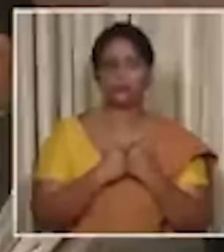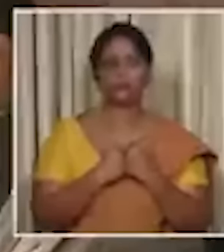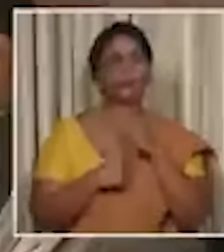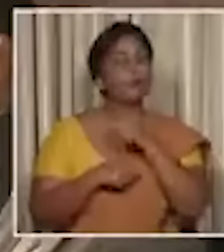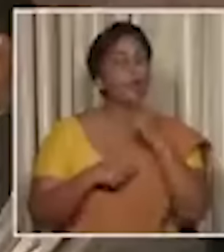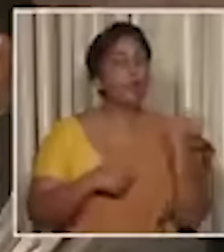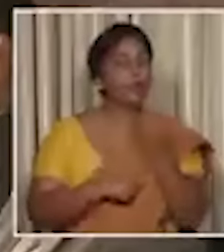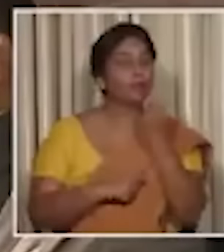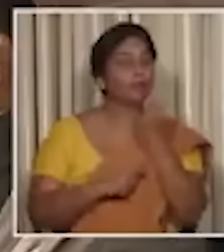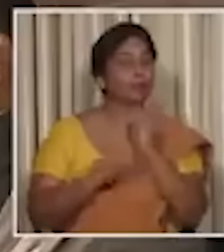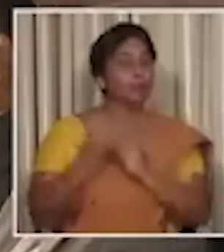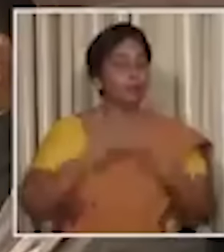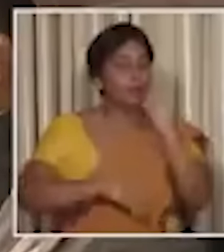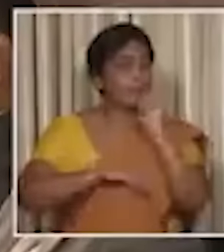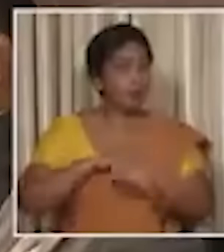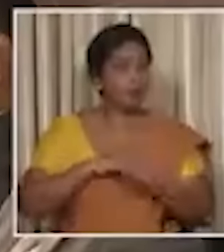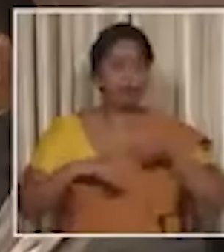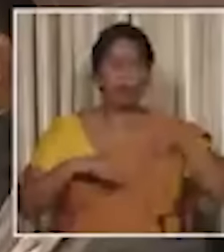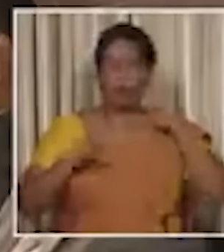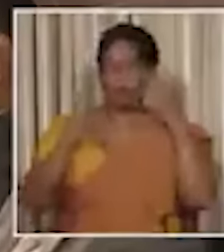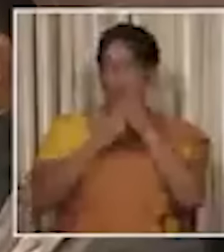காலத்தில் பெற்றுக் கொள்ளக்கூடிய சில இடங்களை நாங்கள் கவனம்